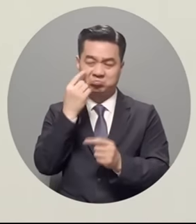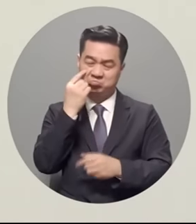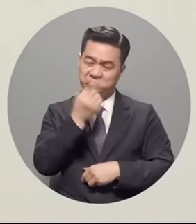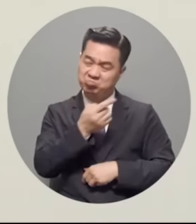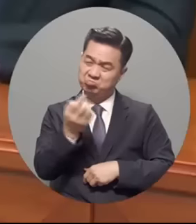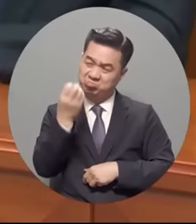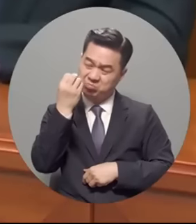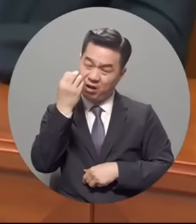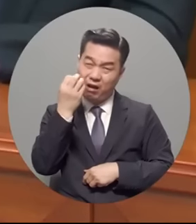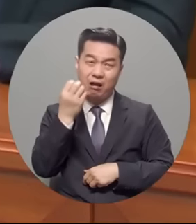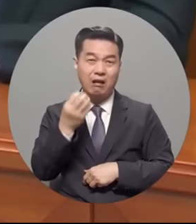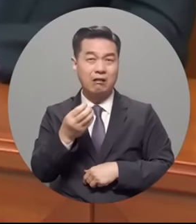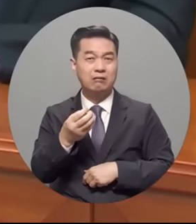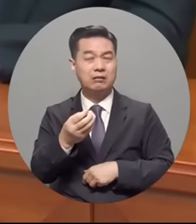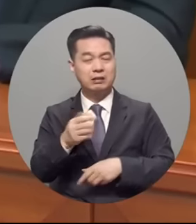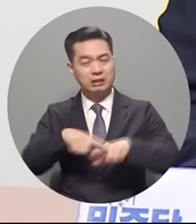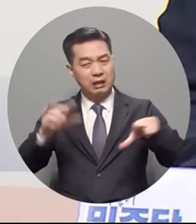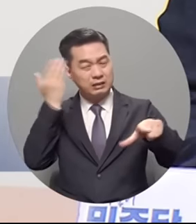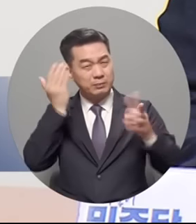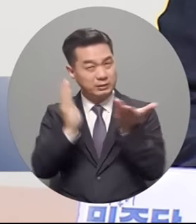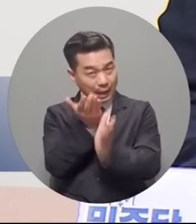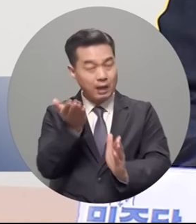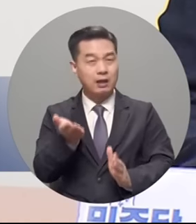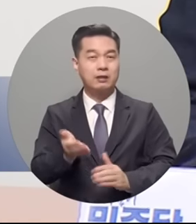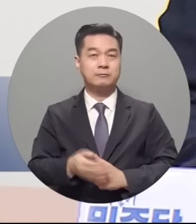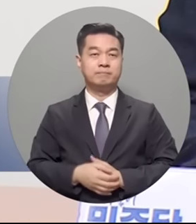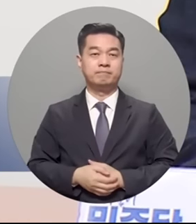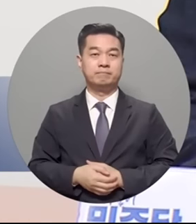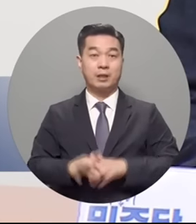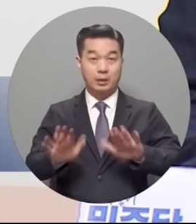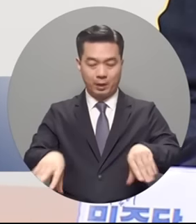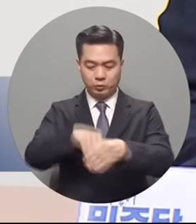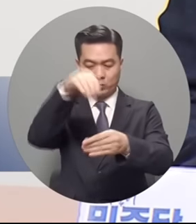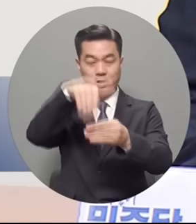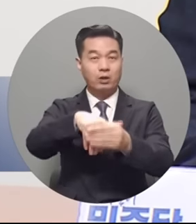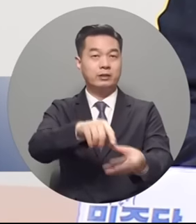특검법 수용을 촉구했습니다. 이번 총선에서 나타난 국민의 뜻입니다.